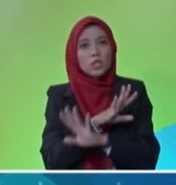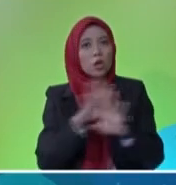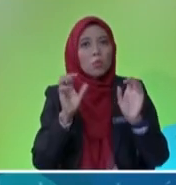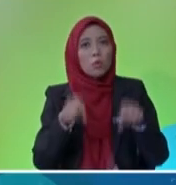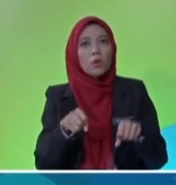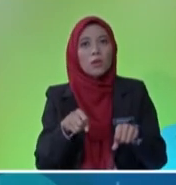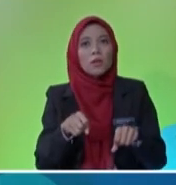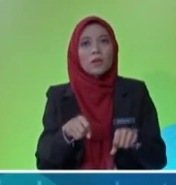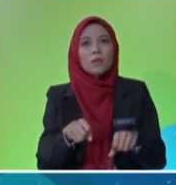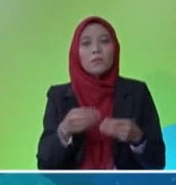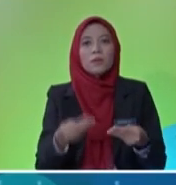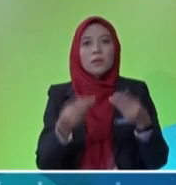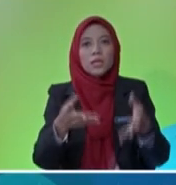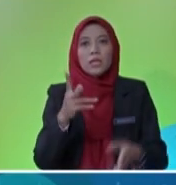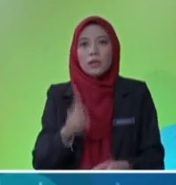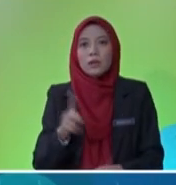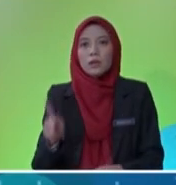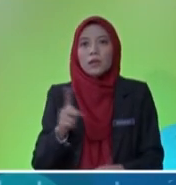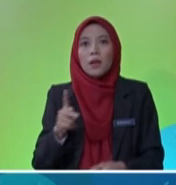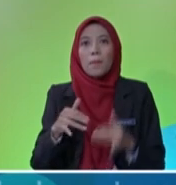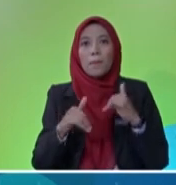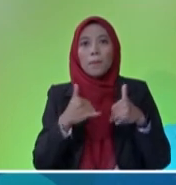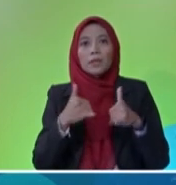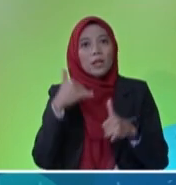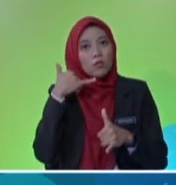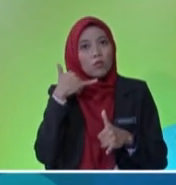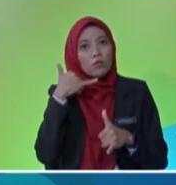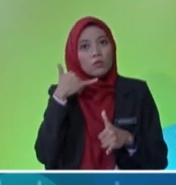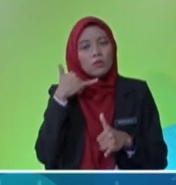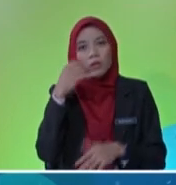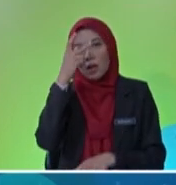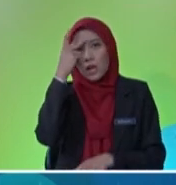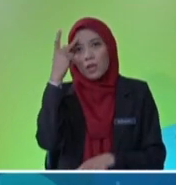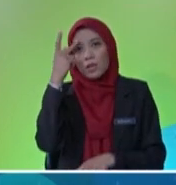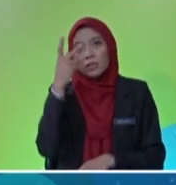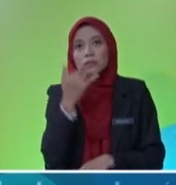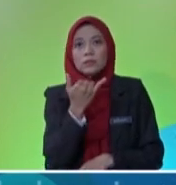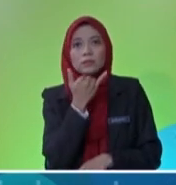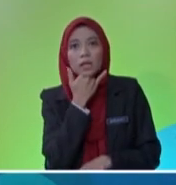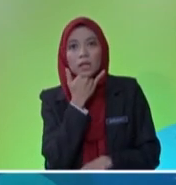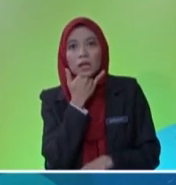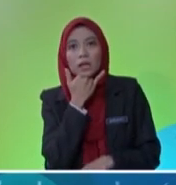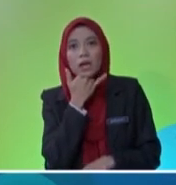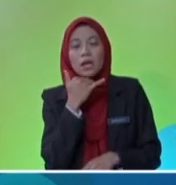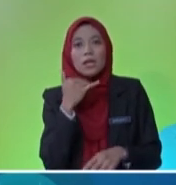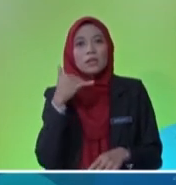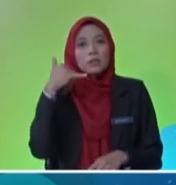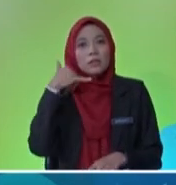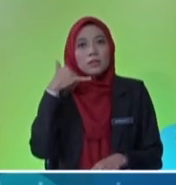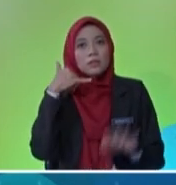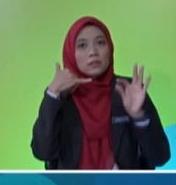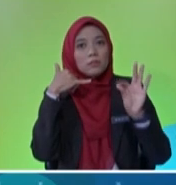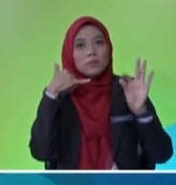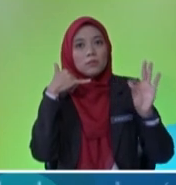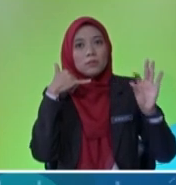anak-anak bermain Teddy Boy agar tidak tersalah tekan Ombo sekalian kecemasan 999 oleh